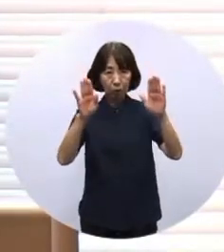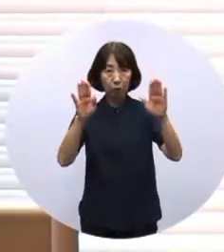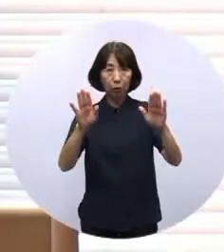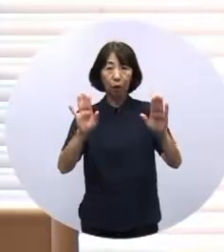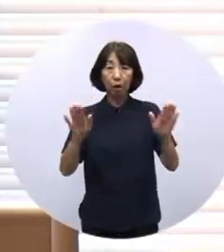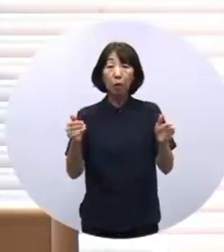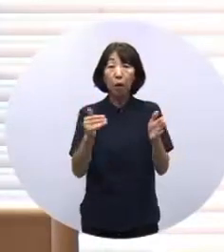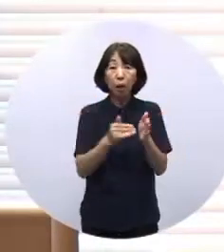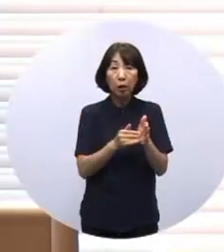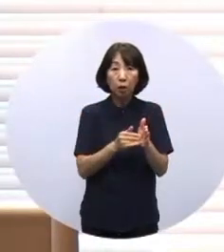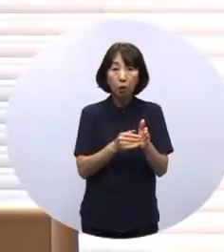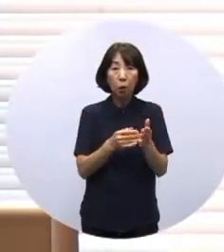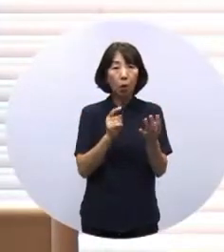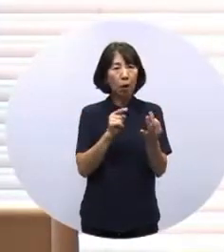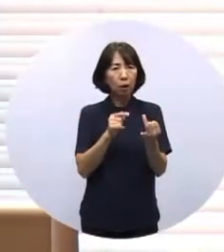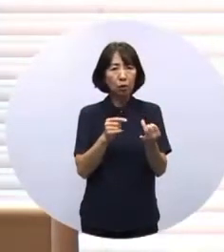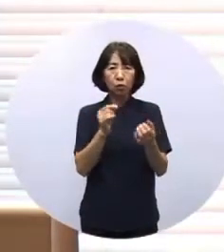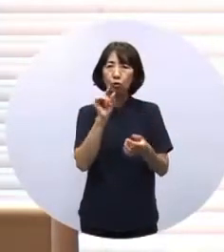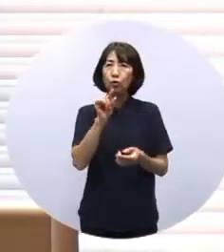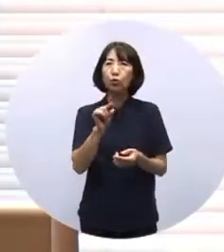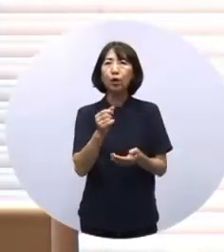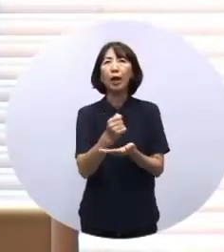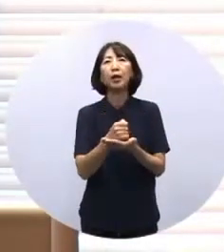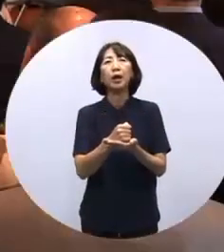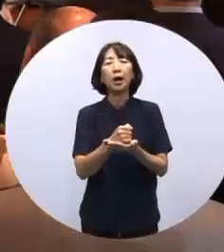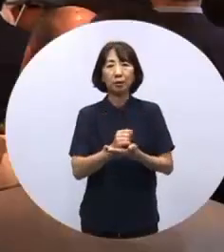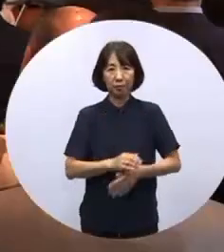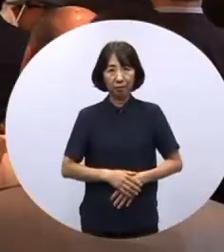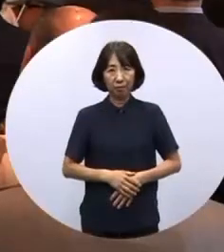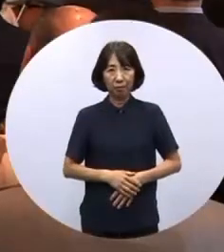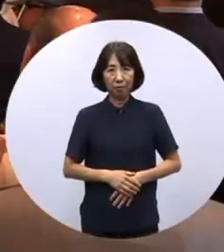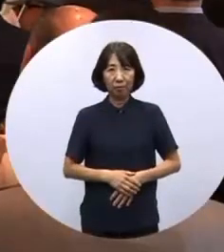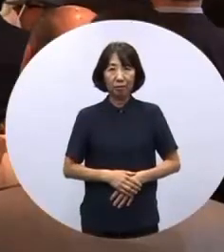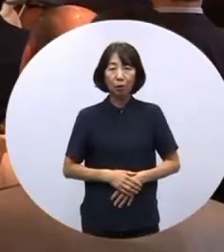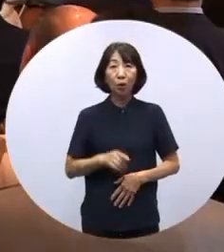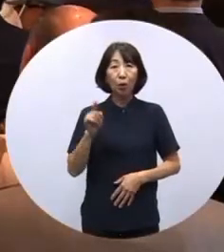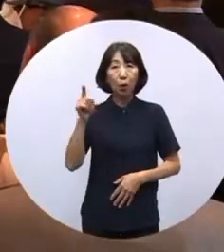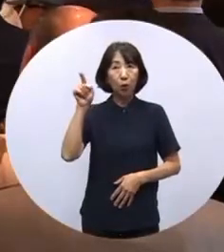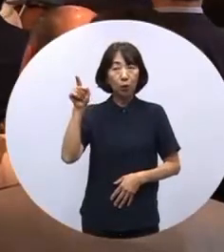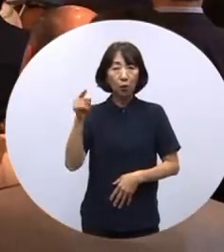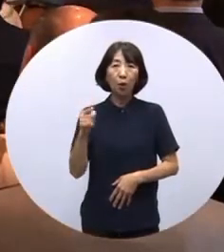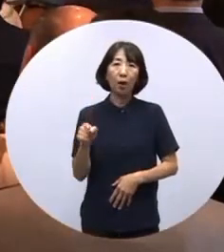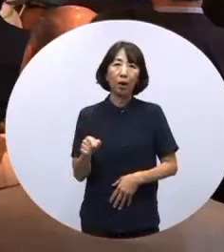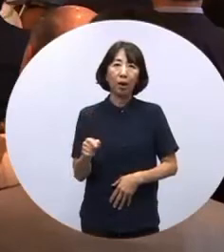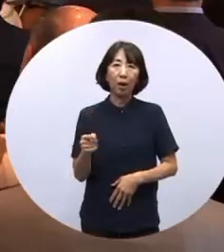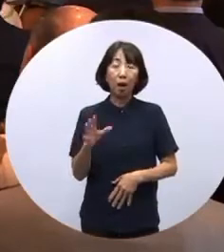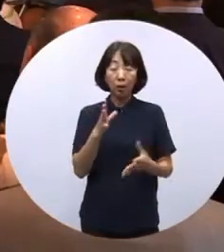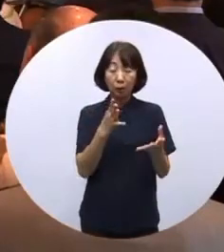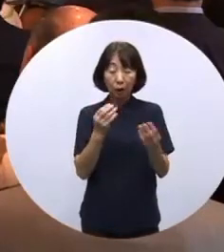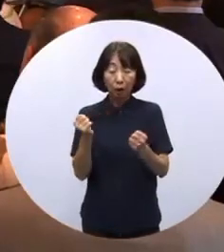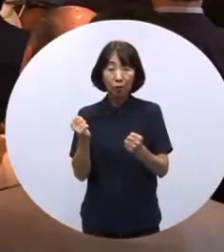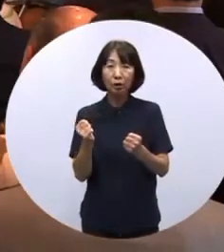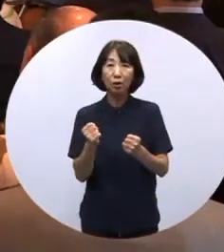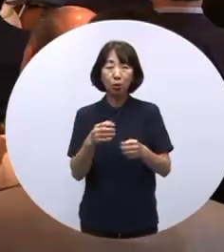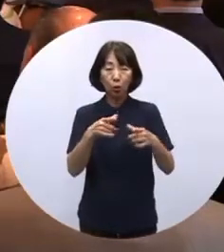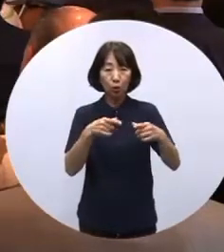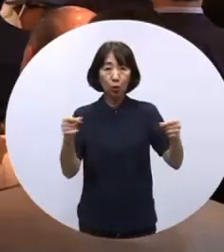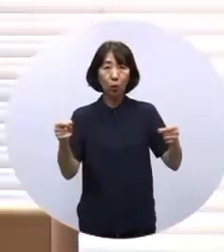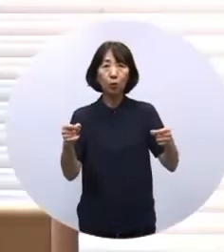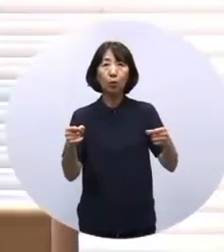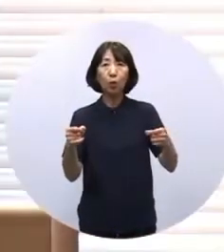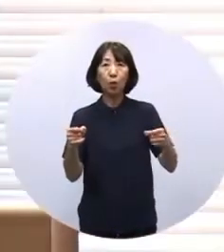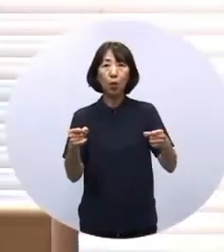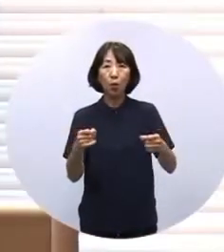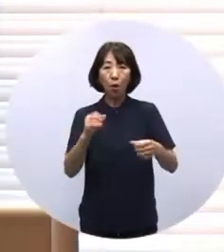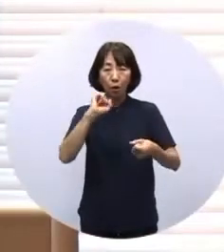も数少ない機会となりました。そしてホノルル美術館、本当に非常に多くの日本の